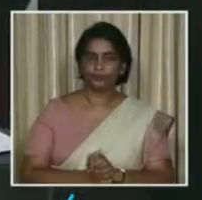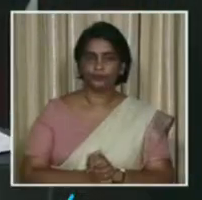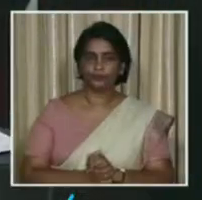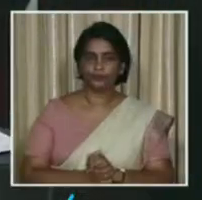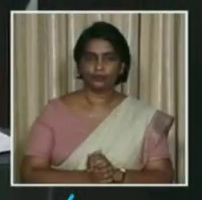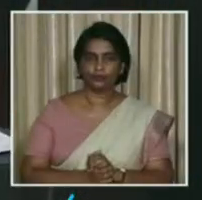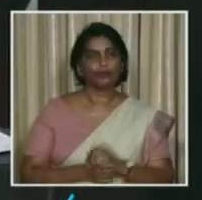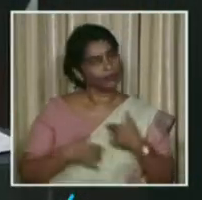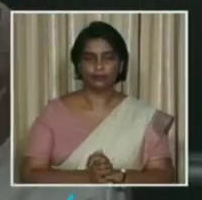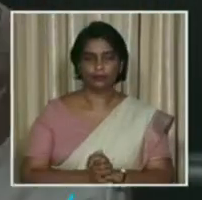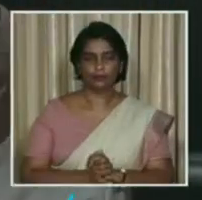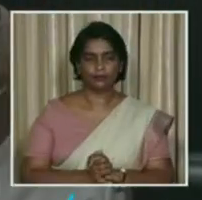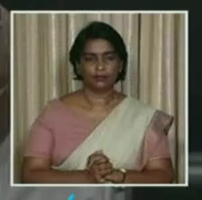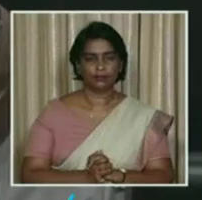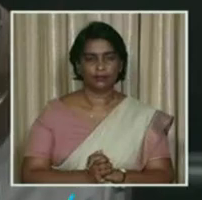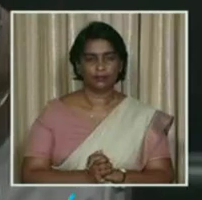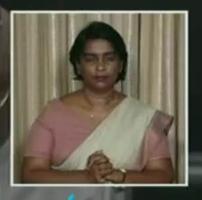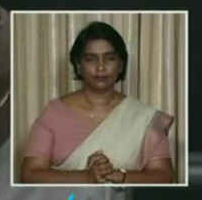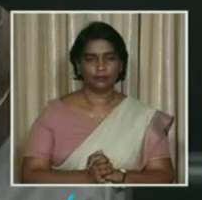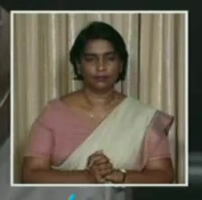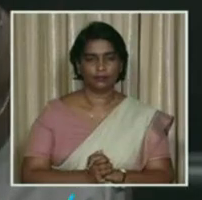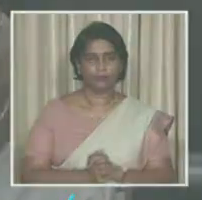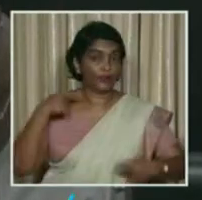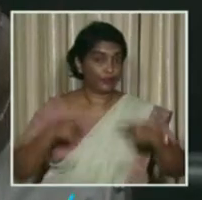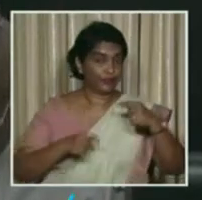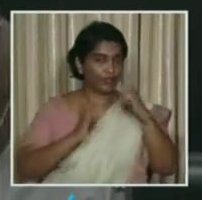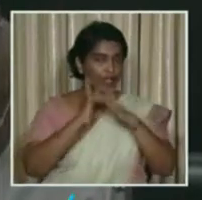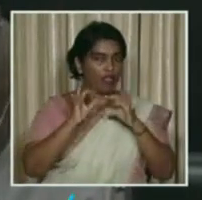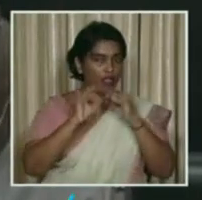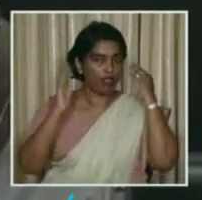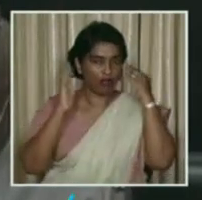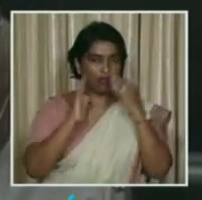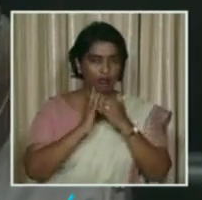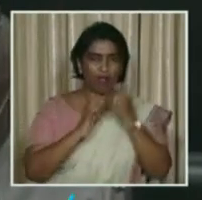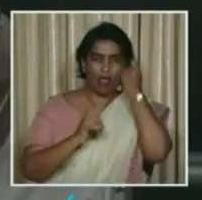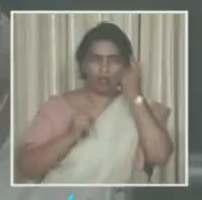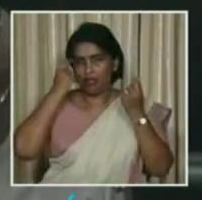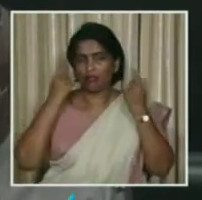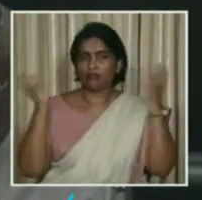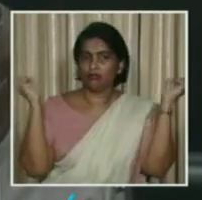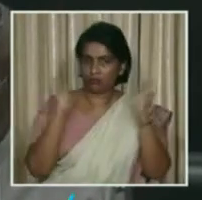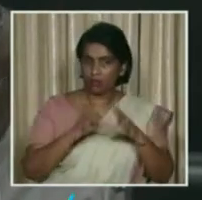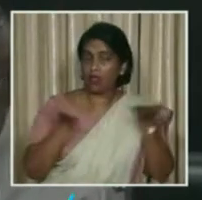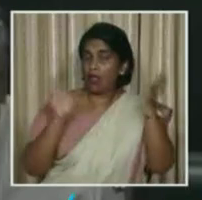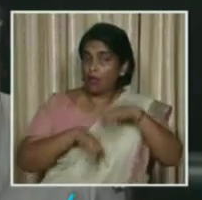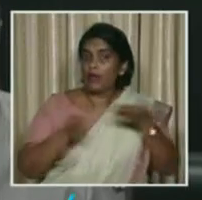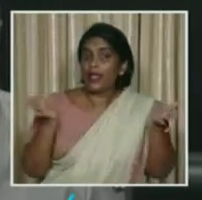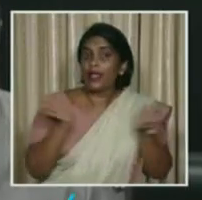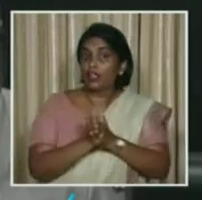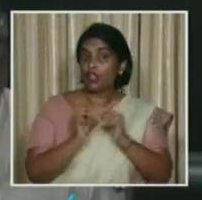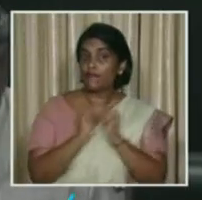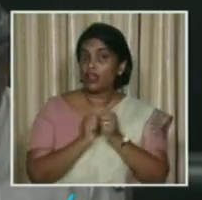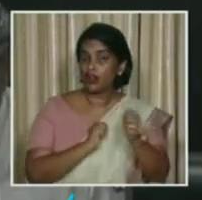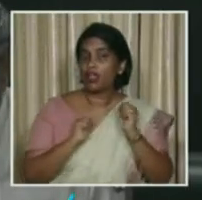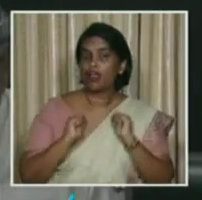අපිත් සූදානම් අද ඉඳලා විවාදයට. මේ විවාදය කරන එක අරමුණක් එක්ක දෙපැත්තෙම විවිධ අදහස් ප්‍රකාශ කරලා කොහොමද එකට එකතු වෙලා වැඩ කටයුතු